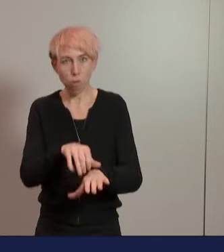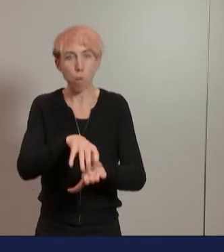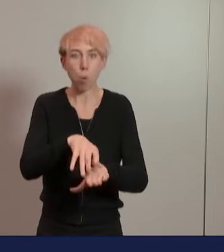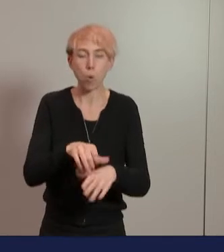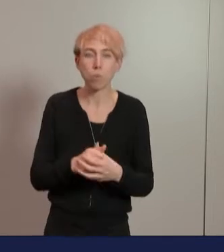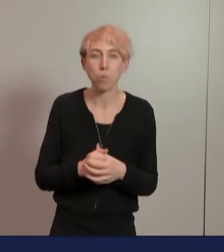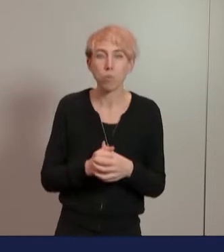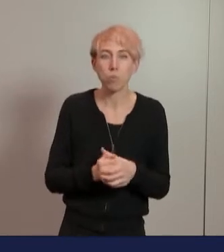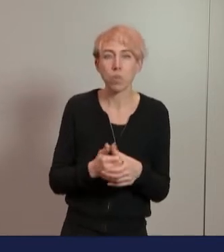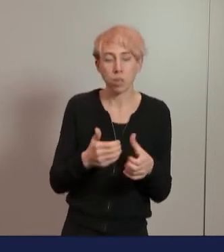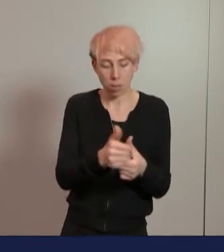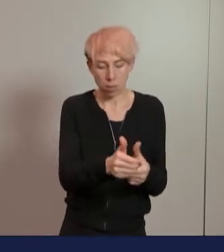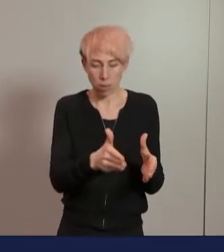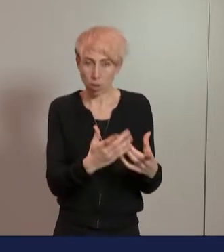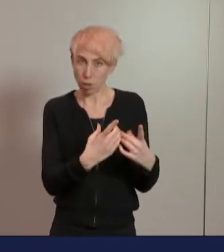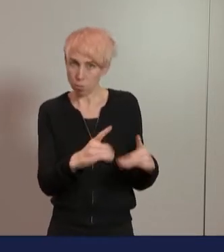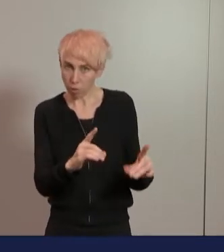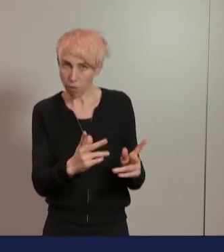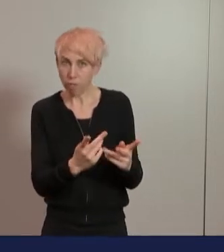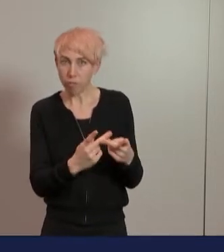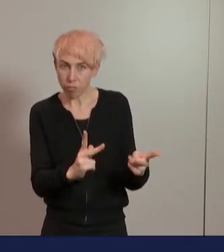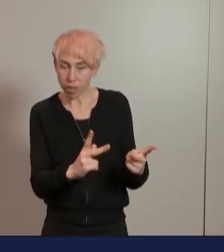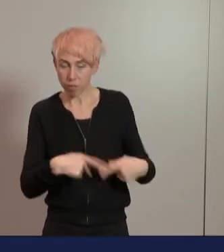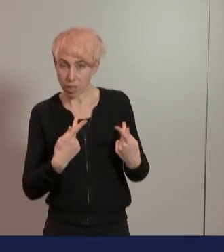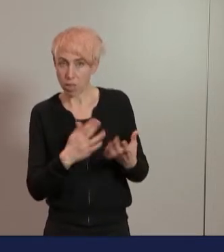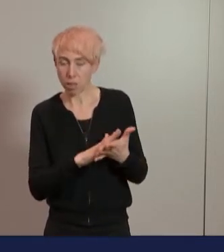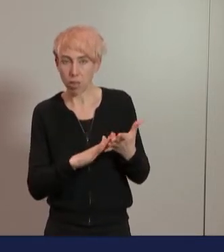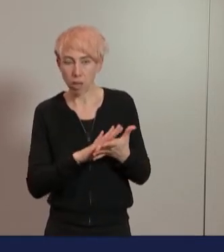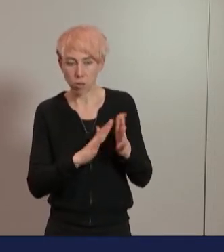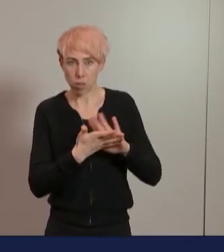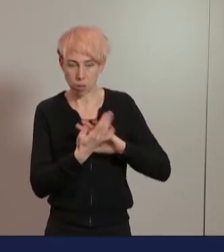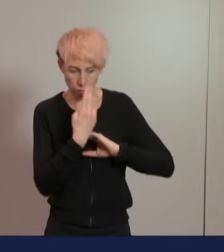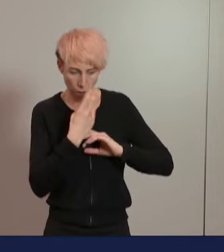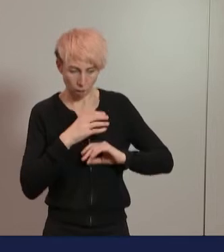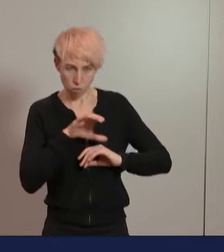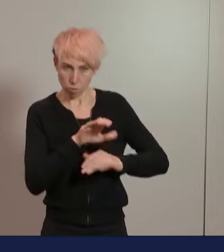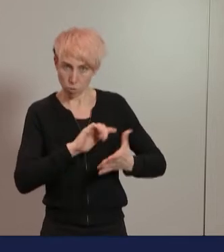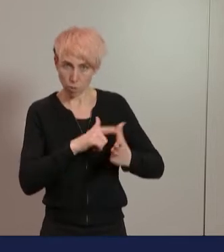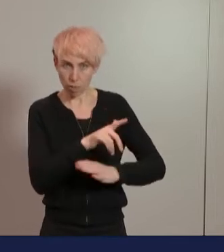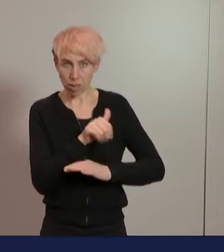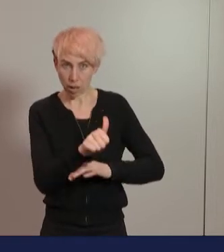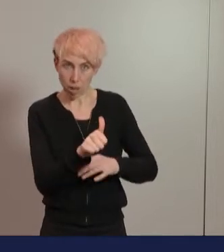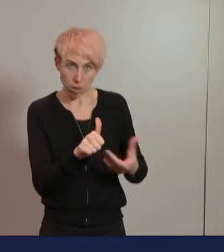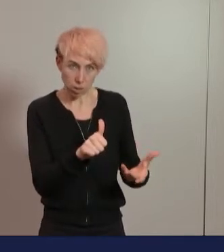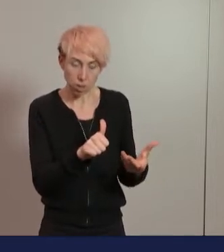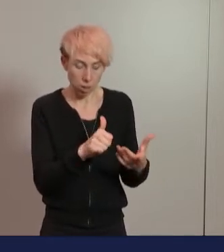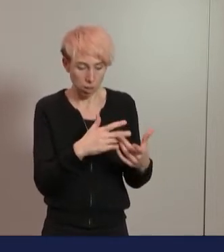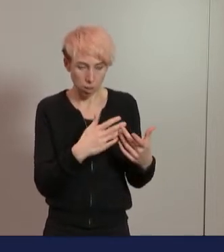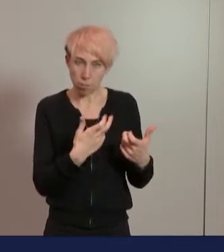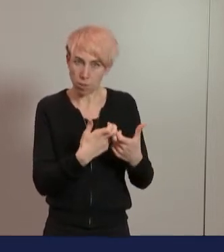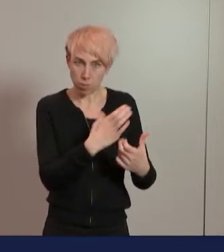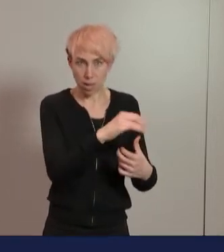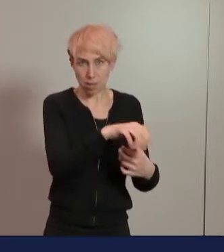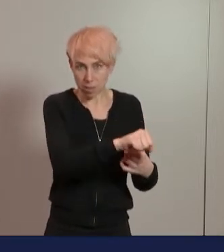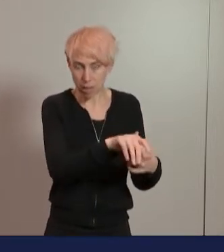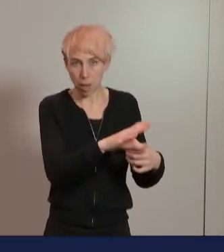Si le secteur démocratie et vie associative a vu se concrétiser des investissements conséquents en 2021, avec les travaux sur les CSC Jaunet-Blordière et